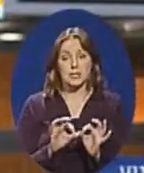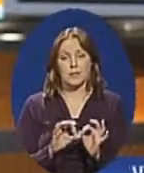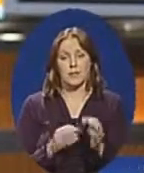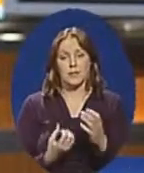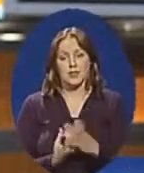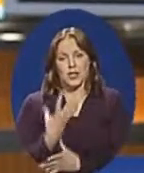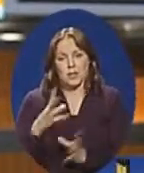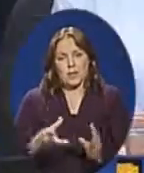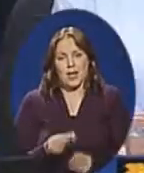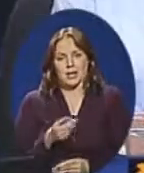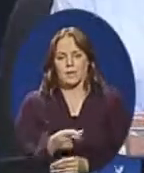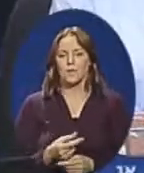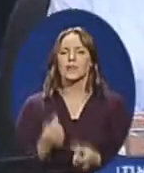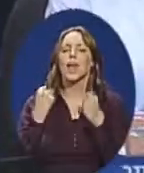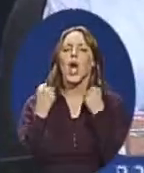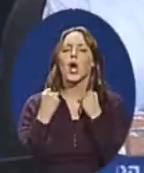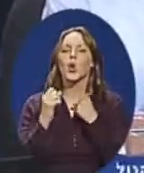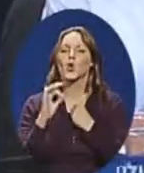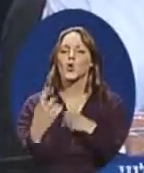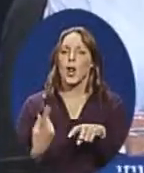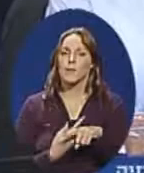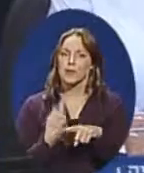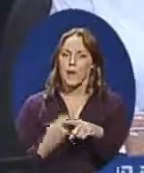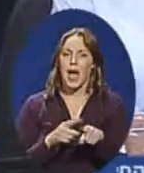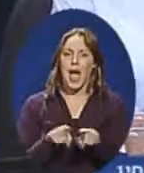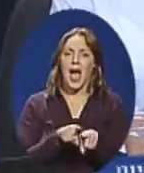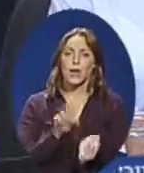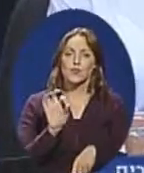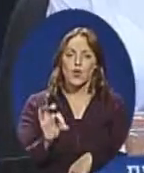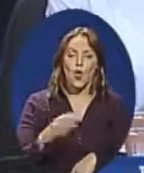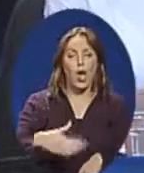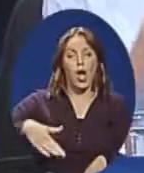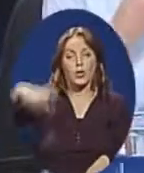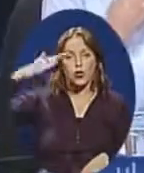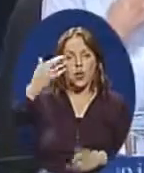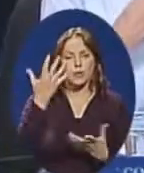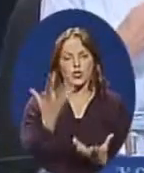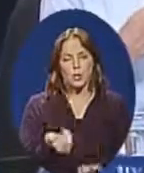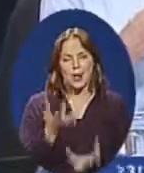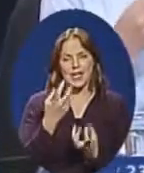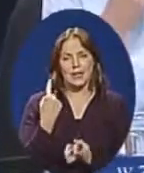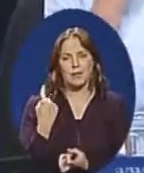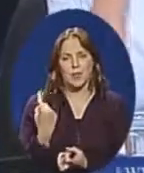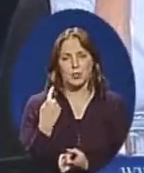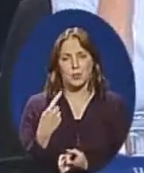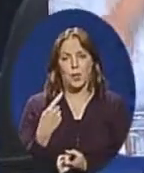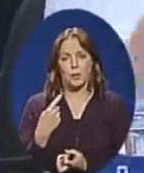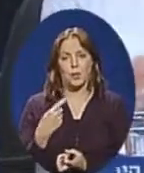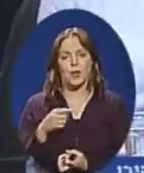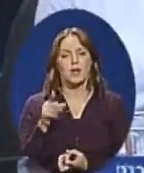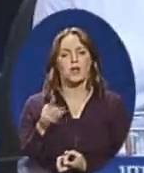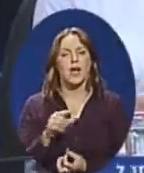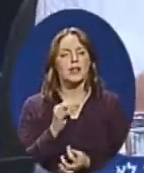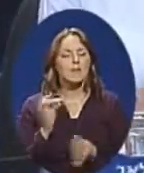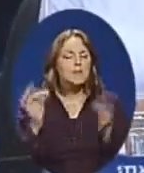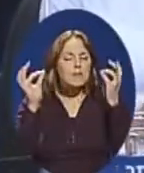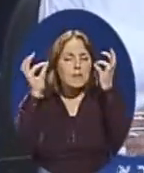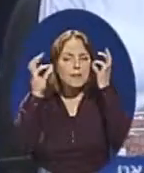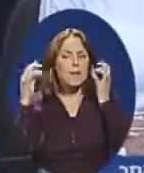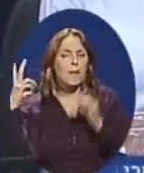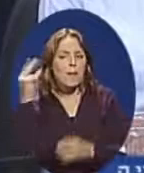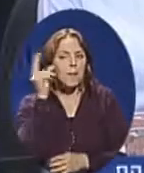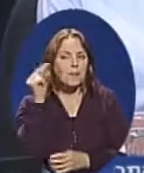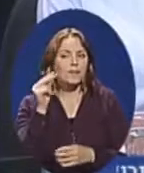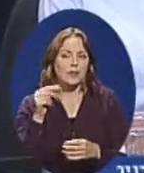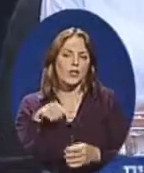יחד איתו. הכוח של המשפחה, האחים שלו, הגדולים, שמקליטים את עצמם, ואתם שמים לו את האוזניות האלה בשעה שהוא